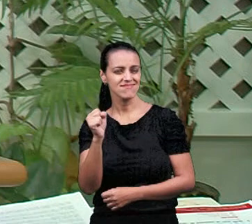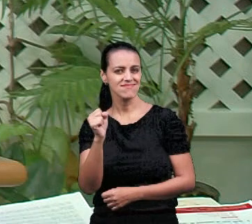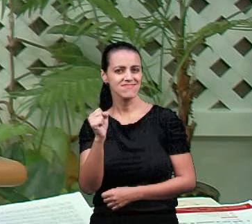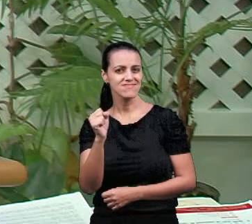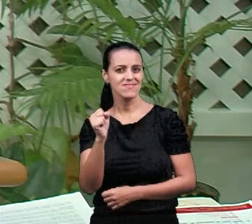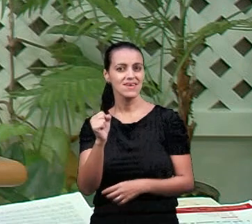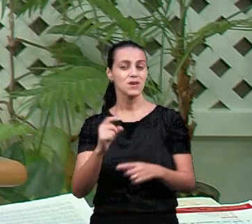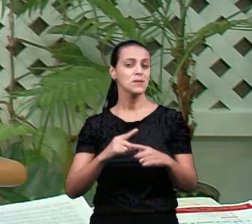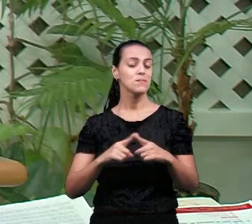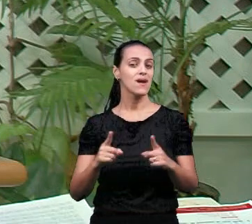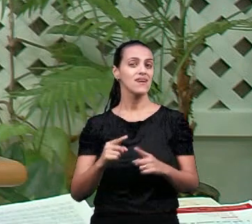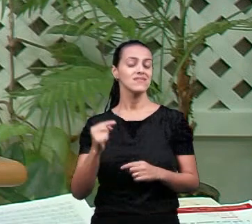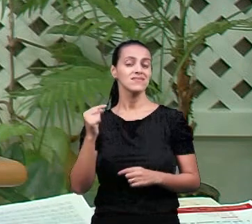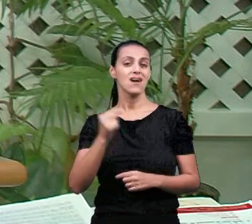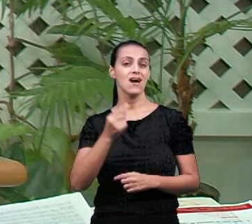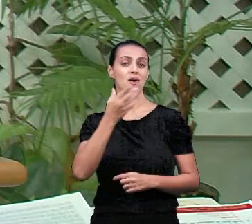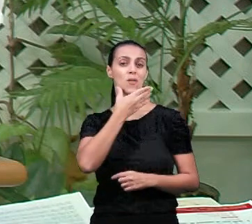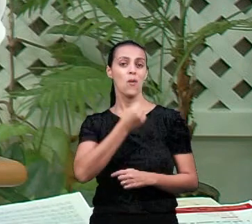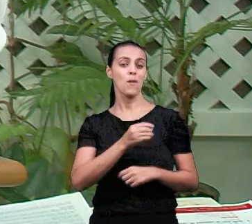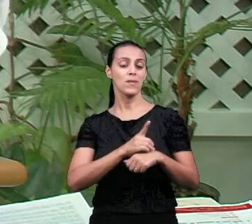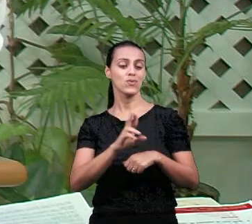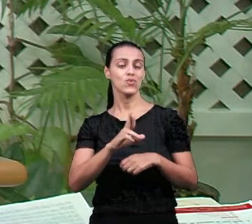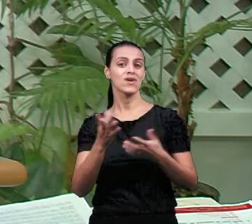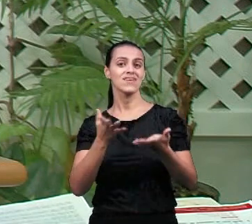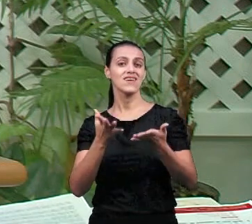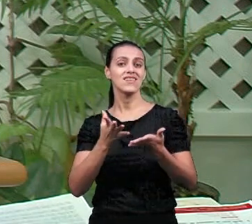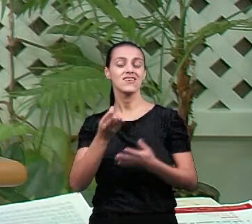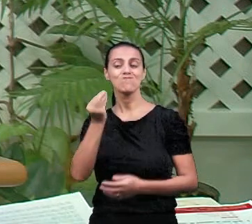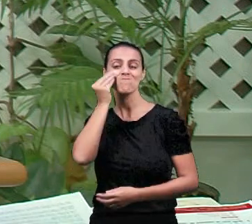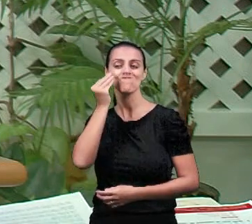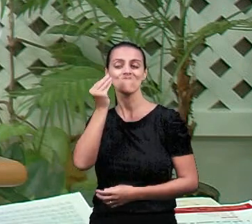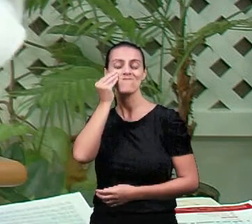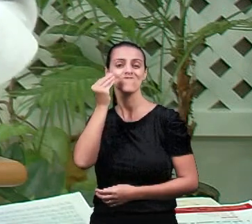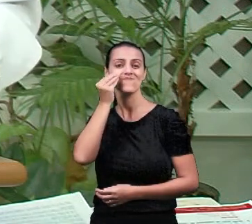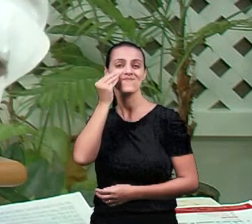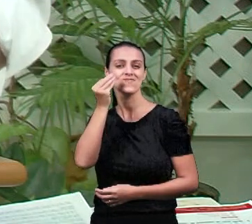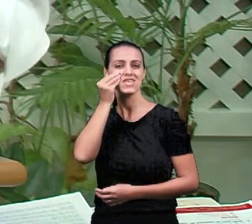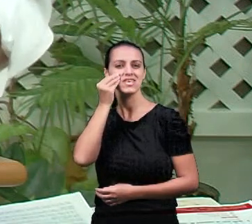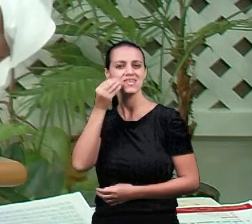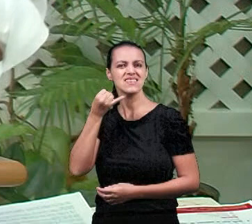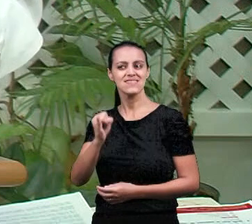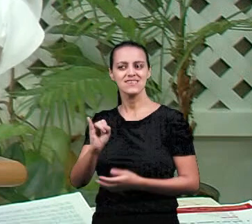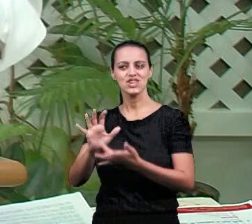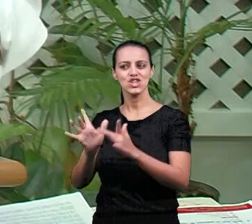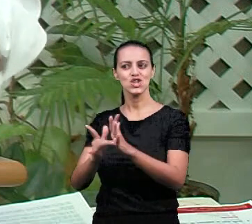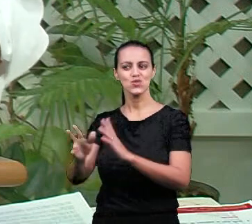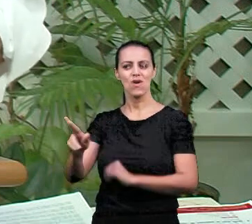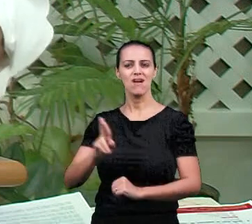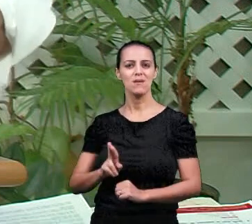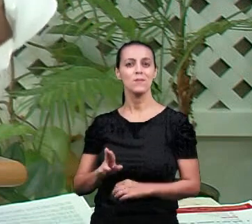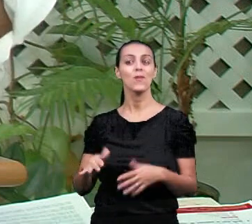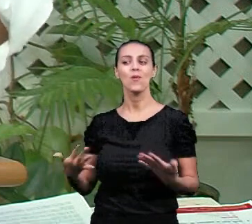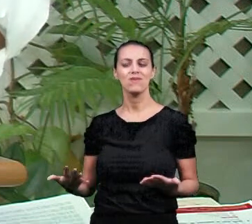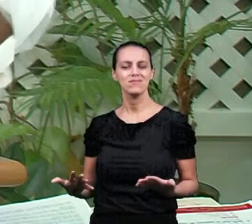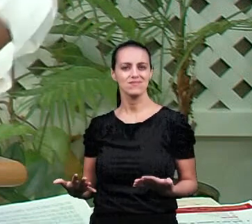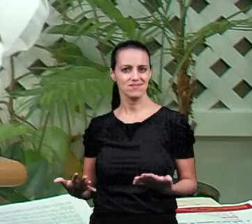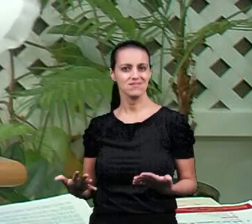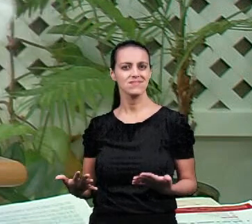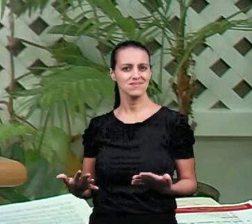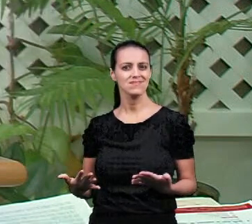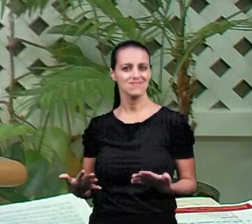quoi donc? Il voulait mettre Jésus à l'épreuve afin de savoir